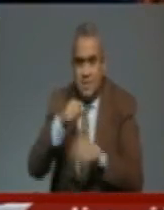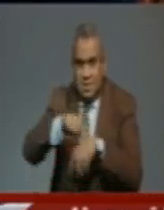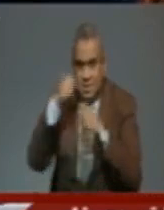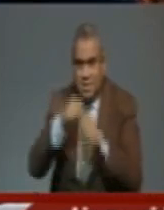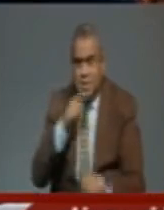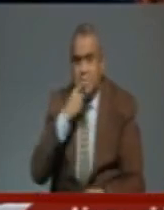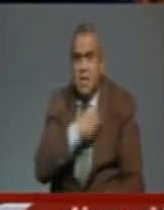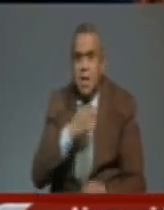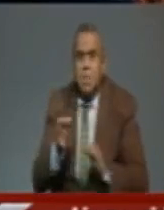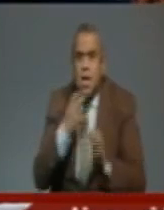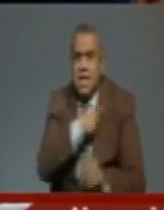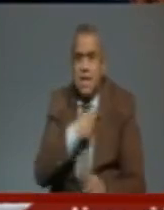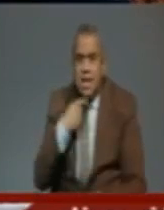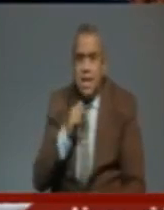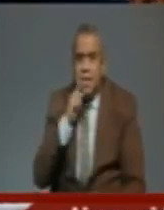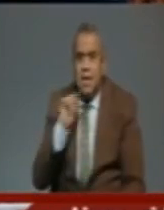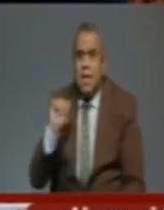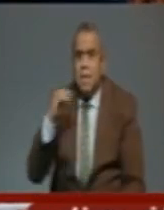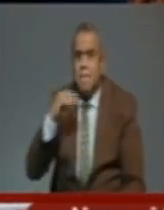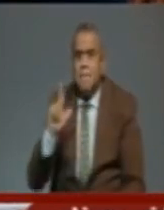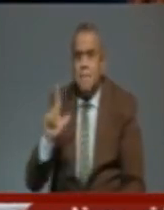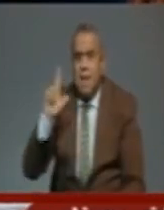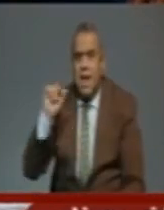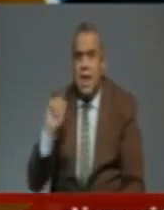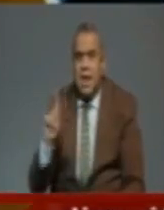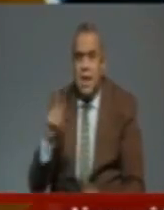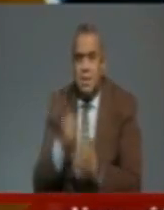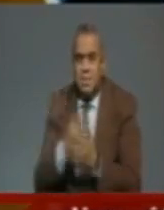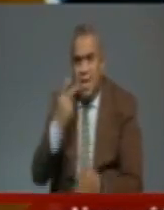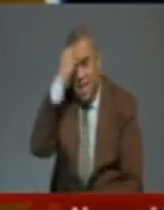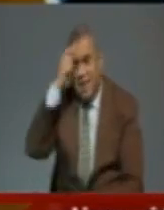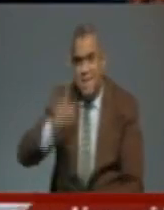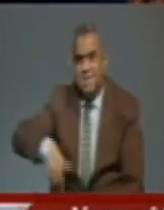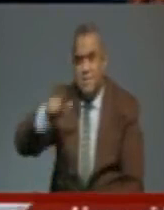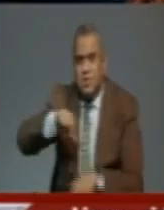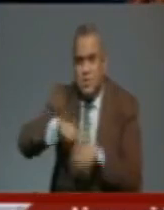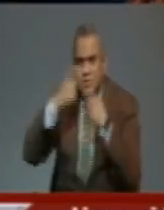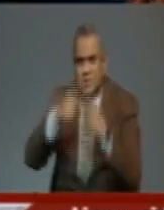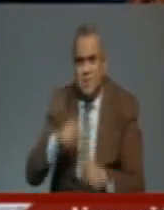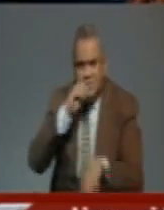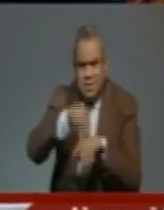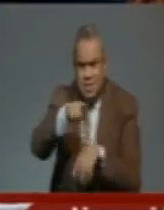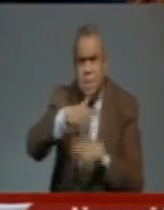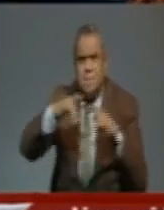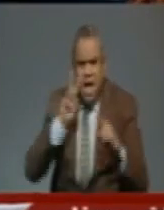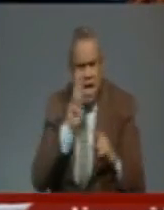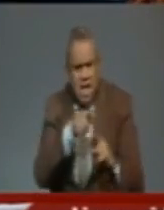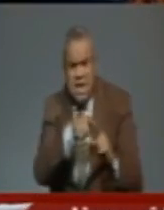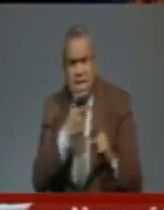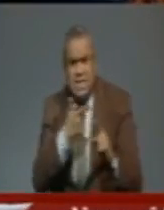حاجة، فقلت له إيه ال 2016 إيه اللي موجود في البحر ده؟ إيه المينا دي؟